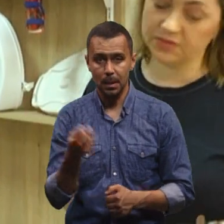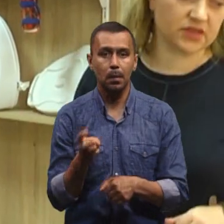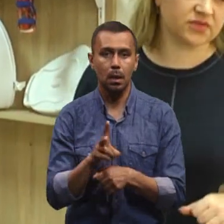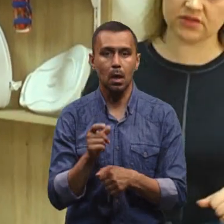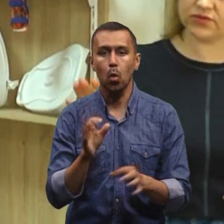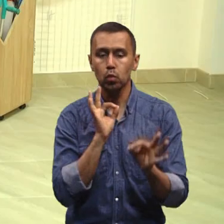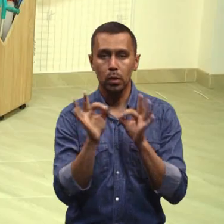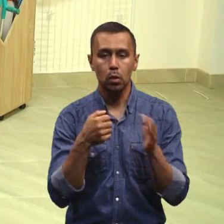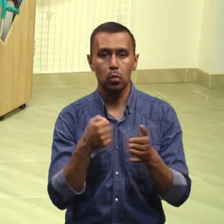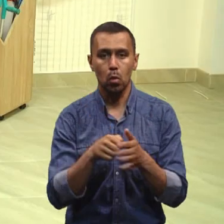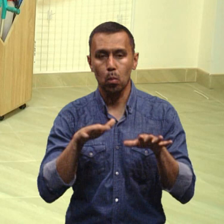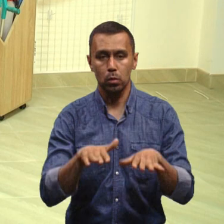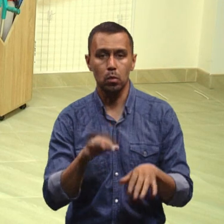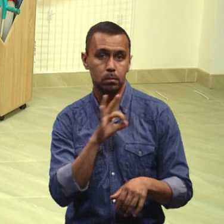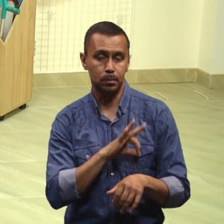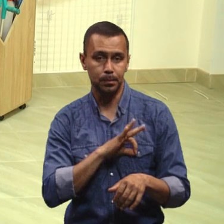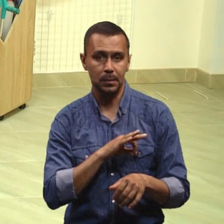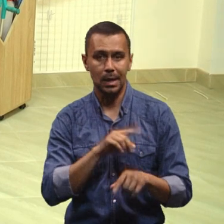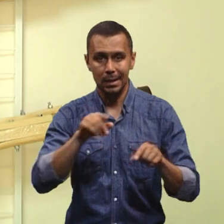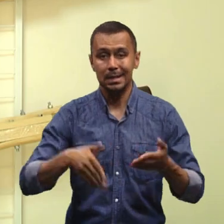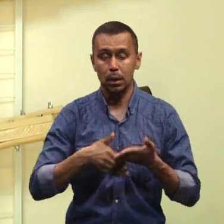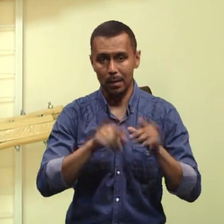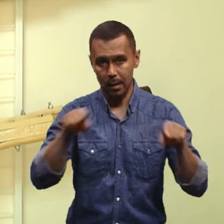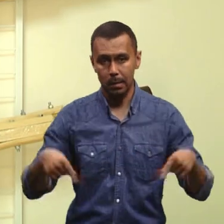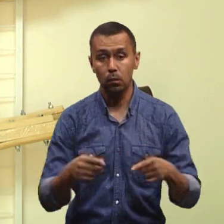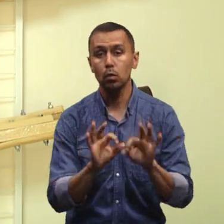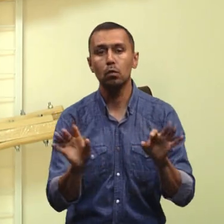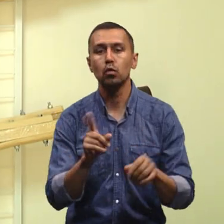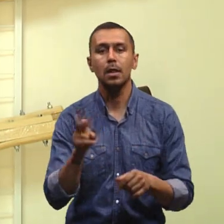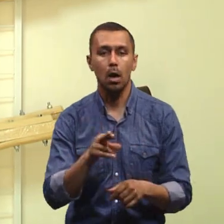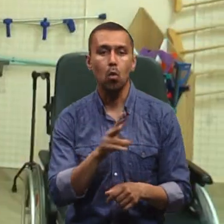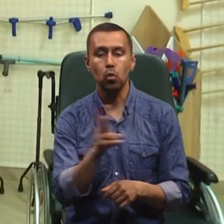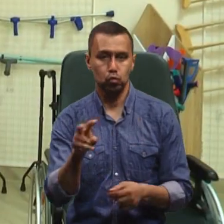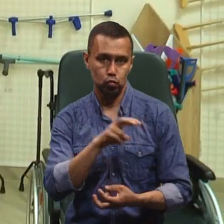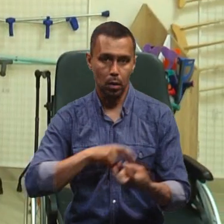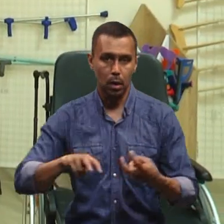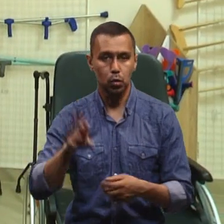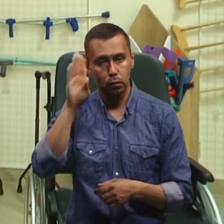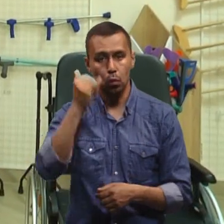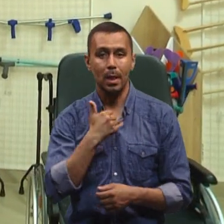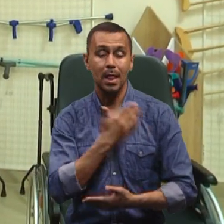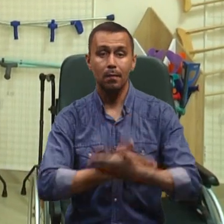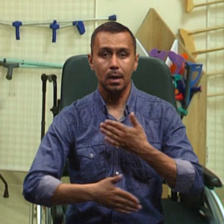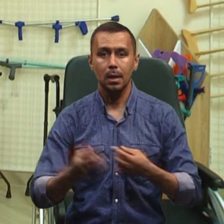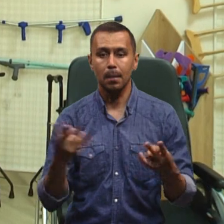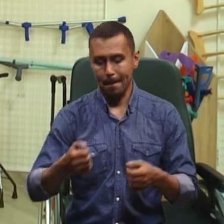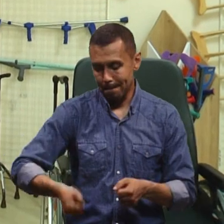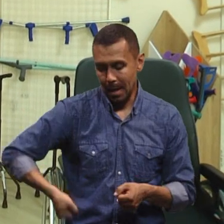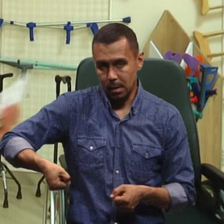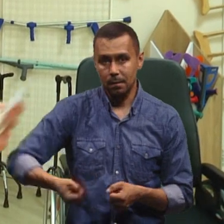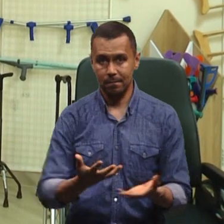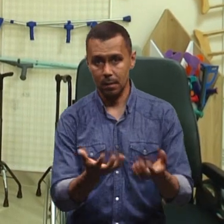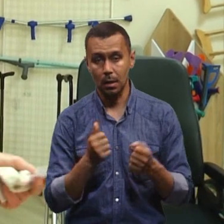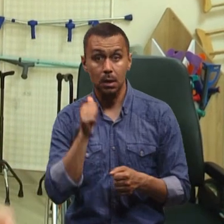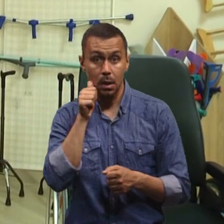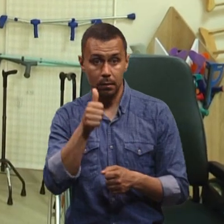на консультацію до пункту прокату засобів реабілітації. Розповідає, що і для кого шукає. Чоловік мене не веде, треба було милиці взяти йому. Ну так